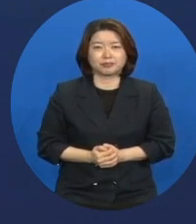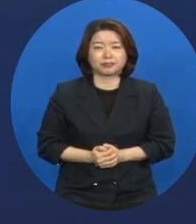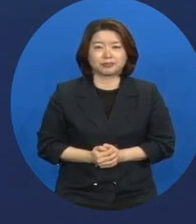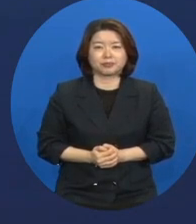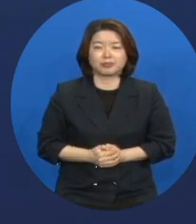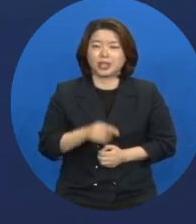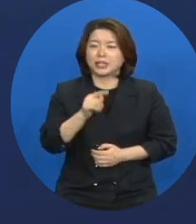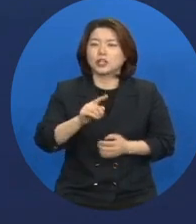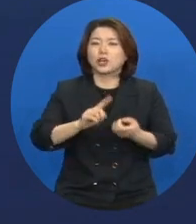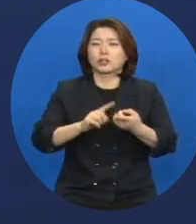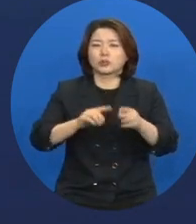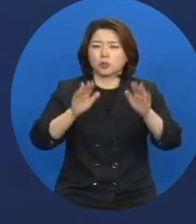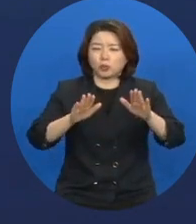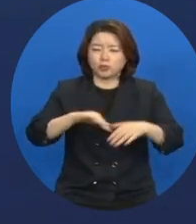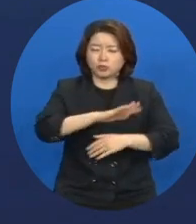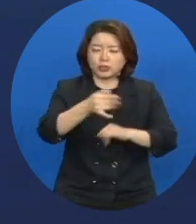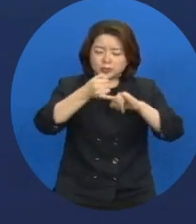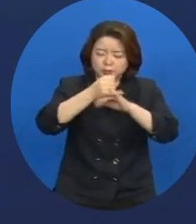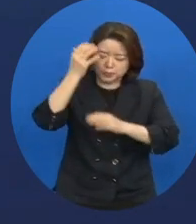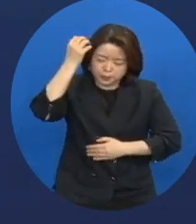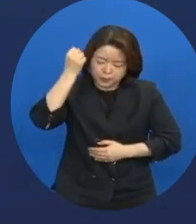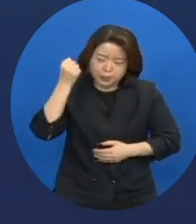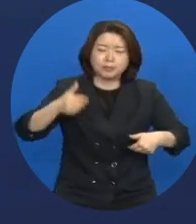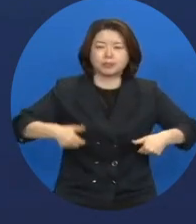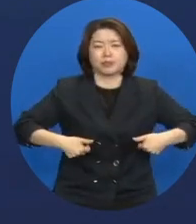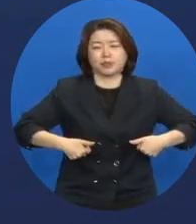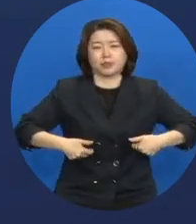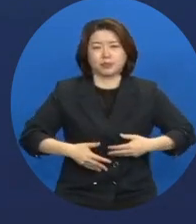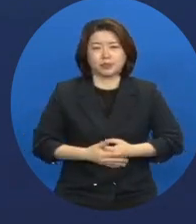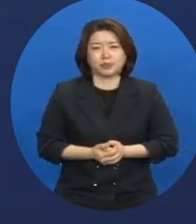이 점을 오늘 우리가 놓치지 말아야 합니다.